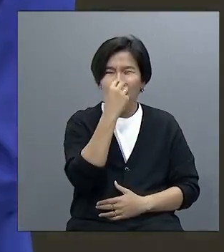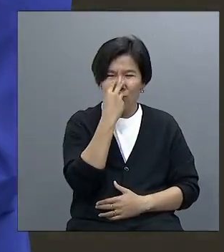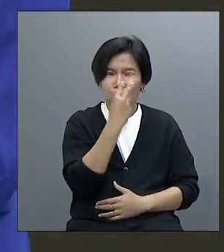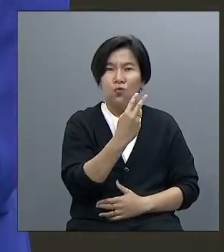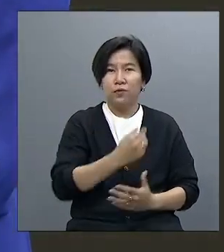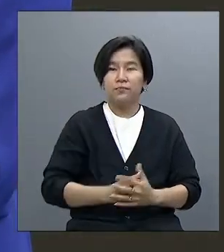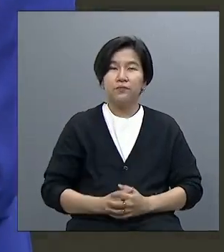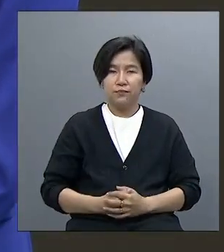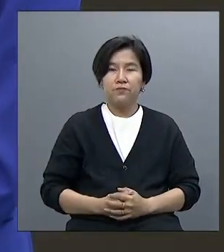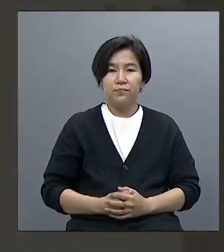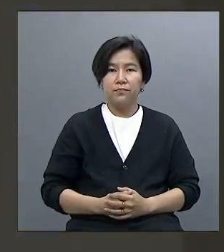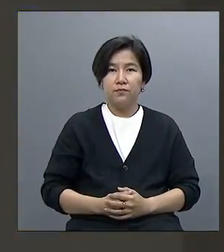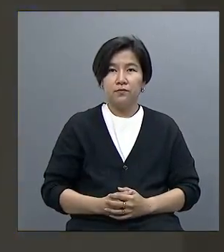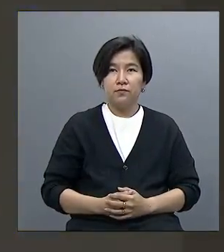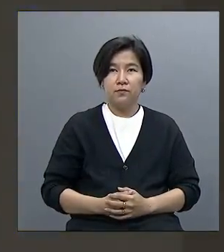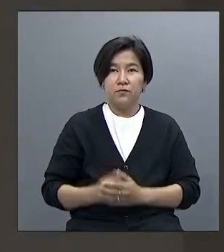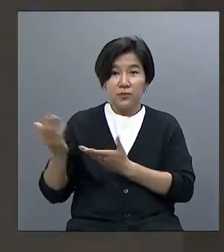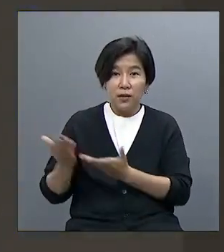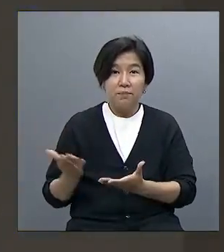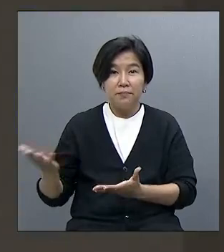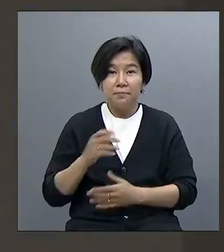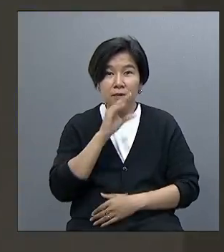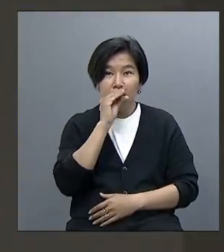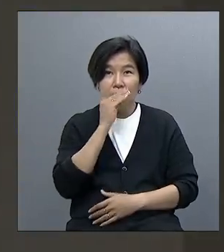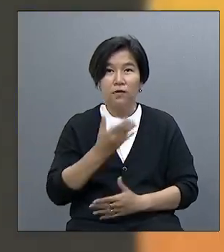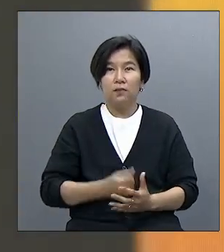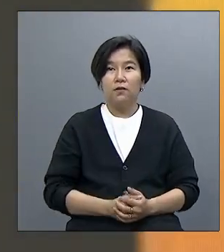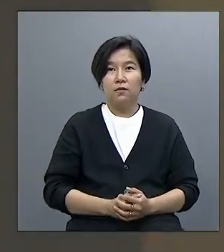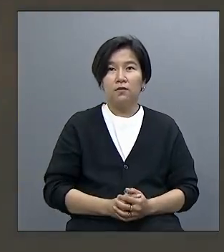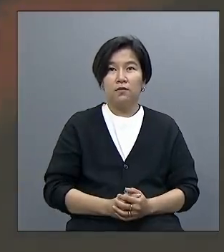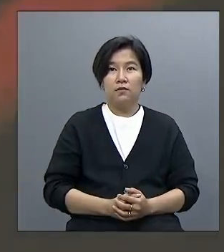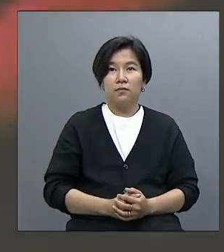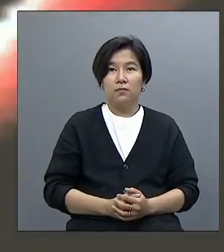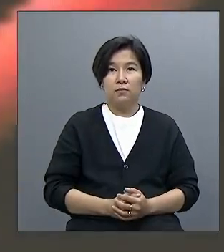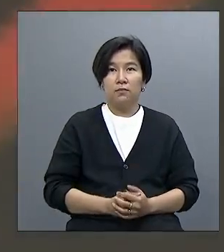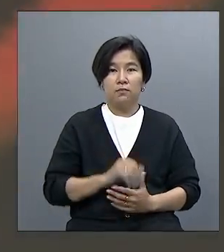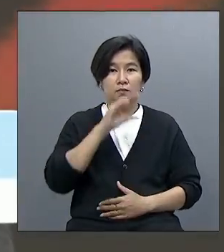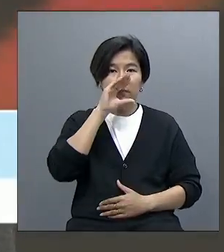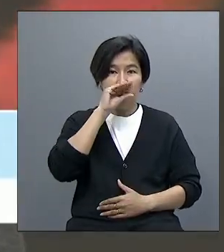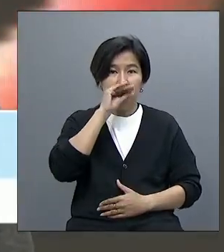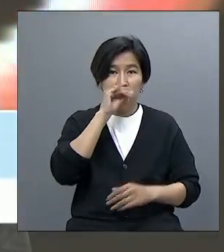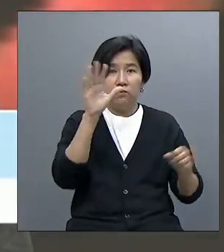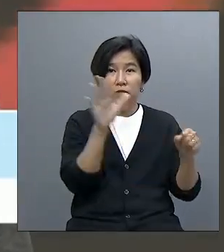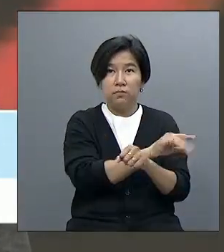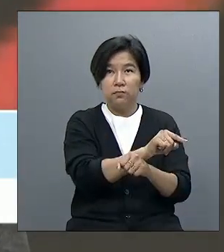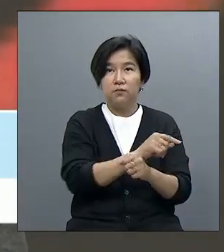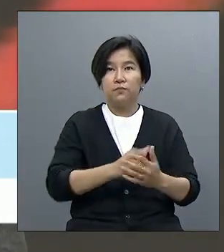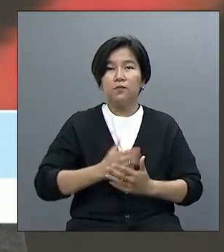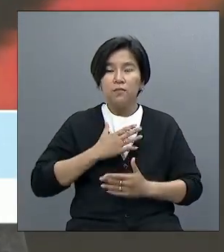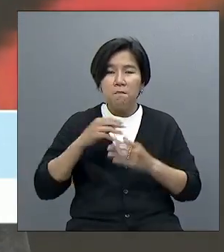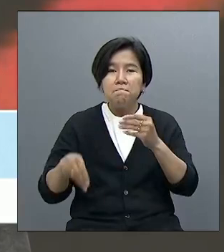บื้องหลังเลย อาจารย์แป๊ะครับเชิญนะ อาจารย์ก็พูดมาจริงๆแล้วหมดทุกอย่างเลยผมขอเสริมนิดเดียวว่